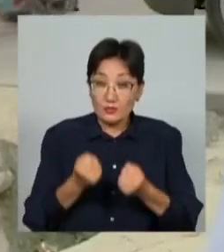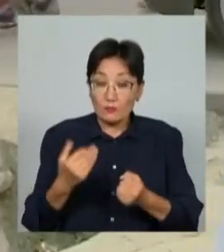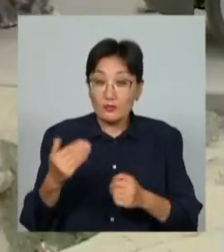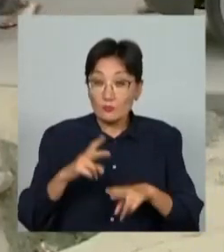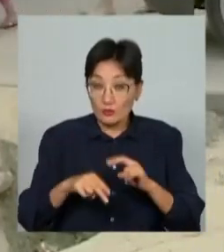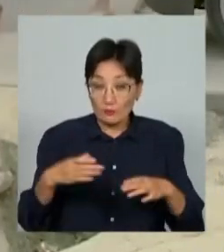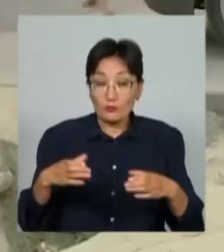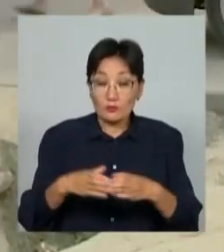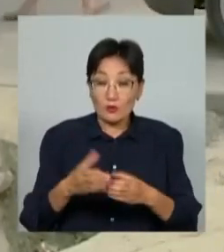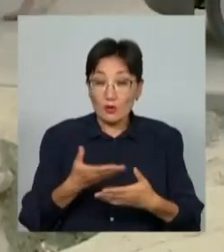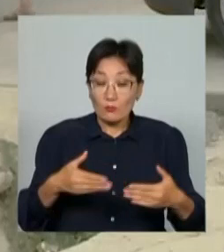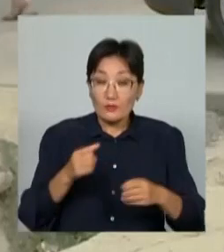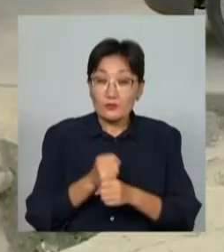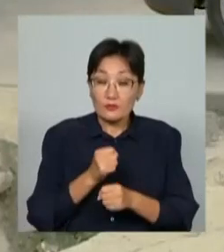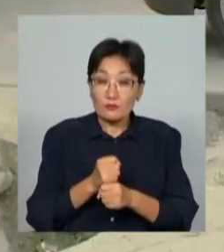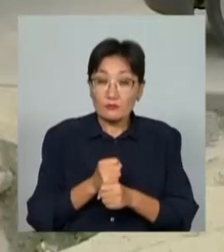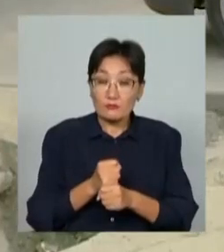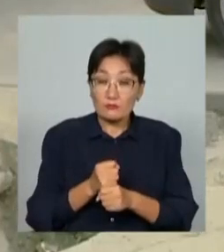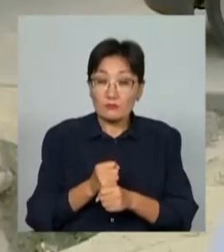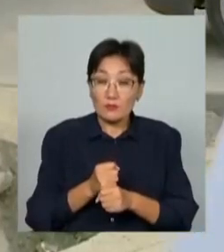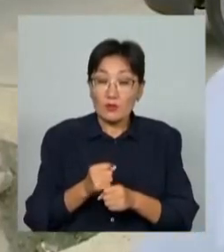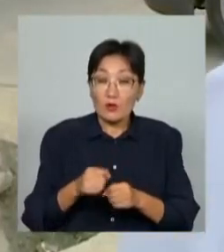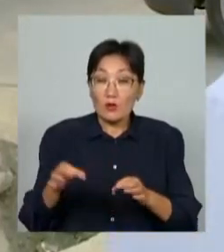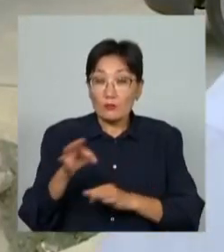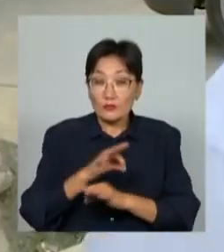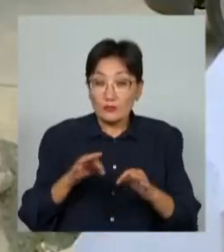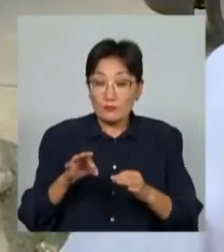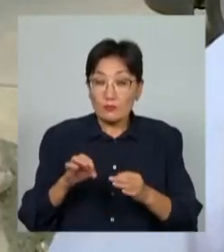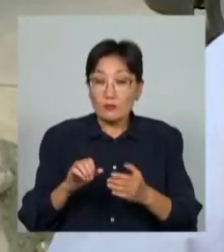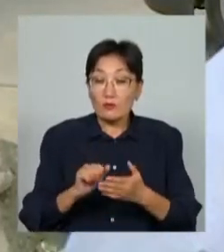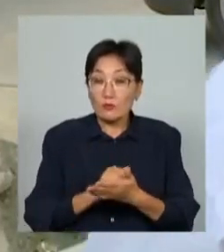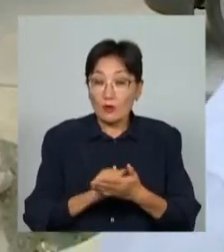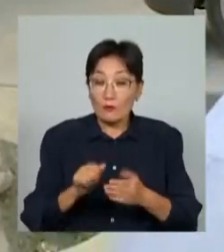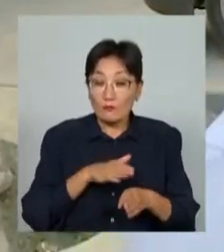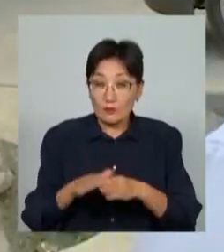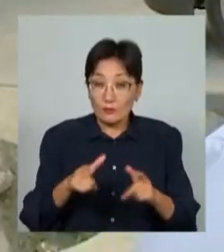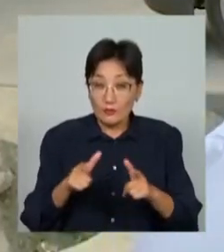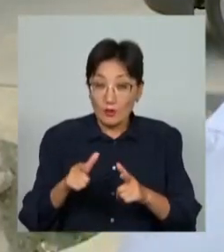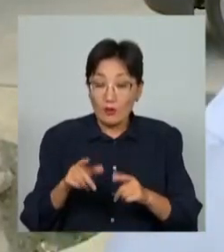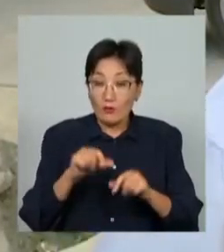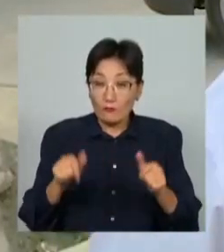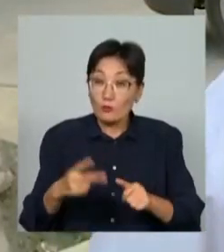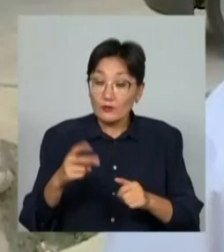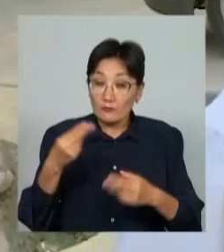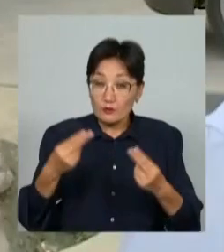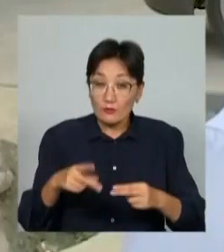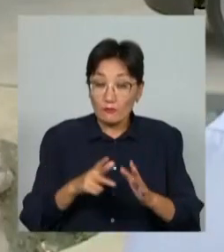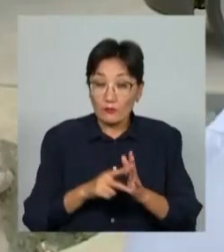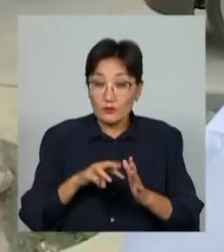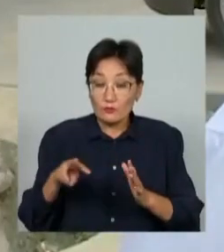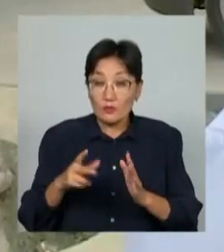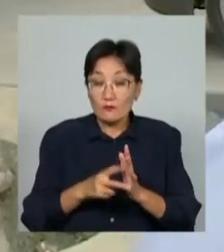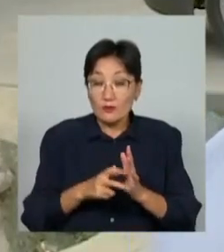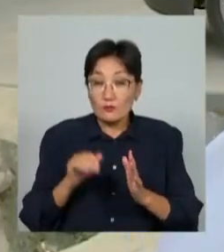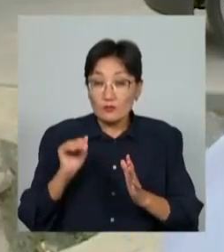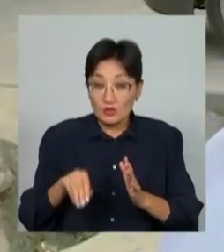подрядчика, мы сделали обмер полностью, акт выполненных работ, форму 2 подписали, и 8 миллионов 800